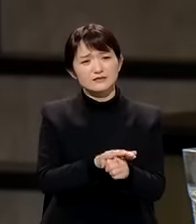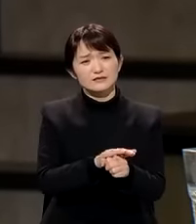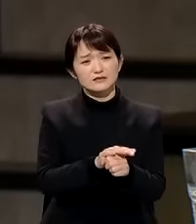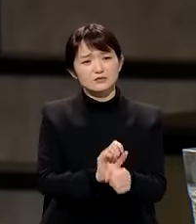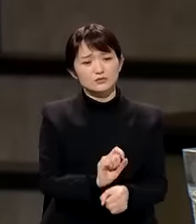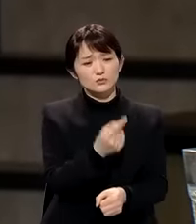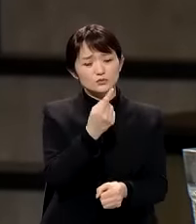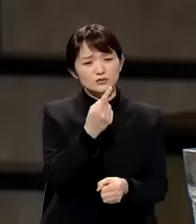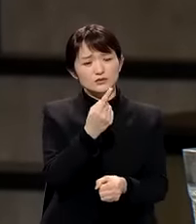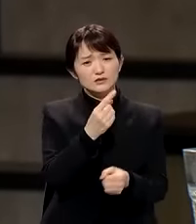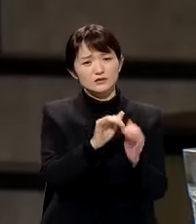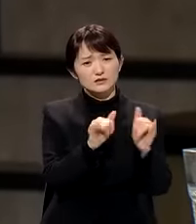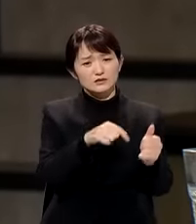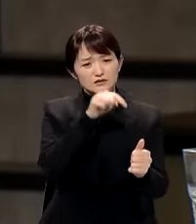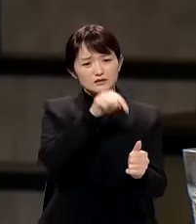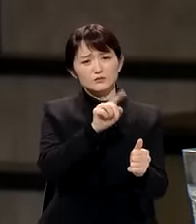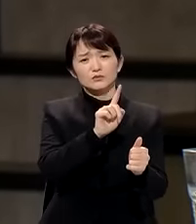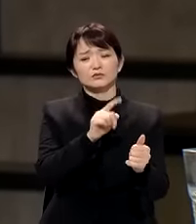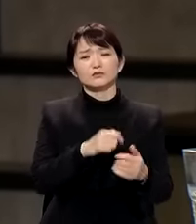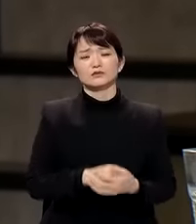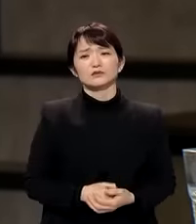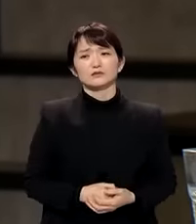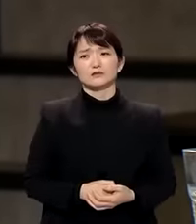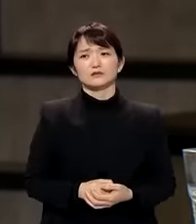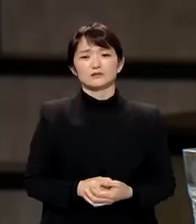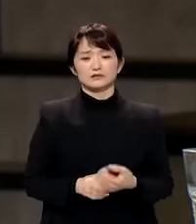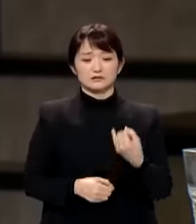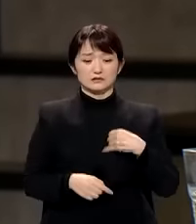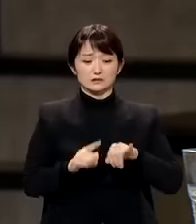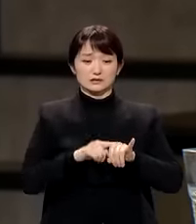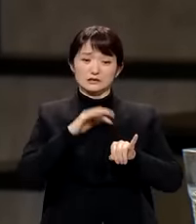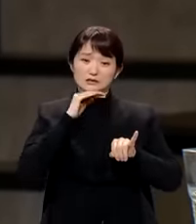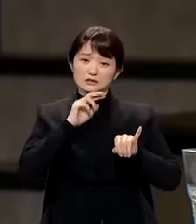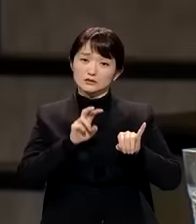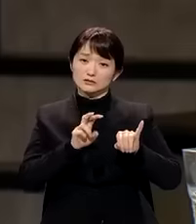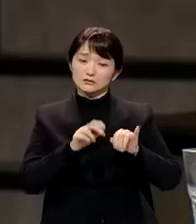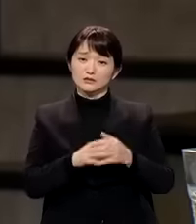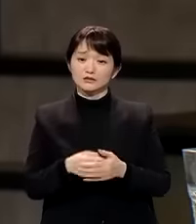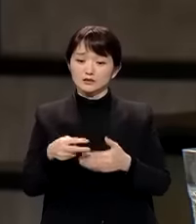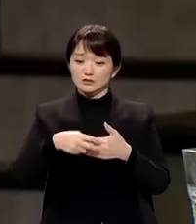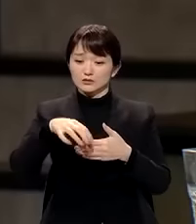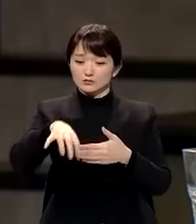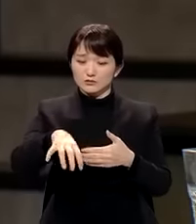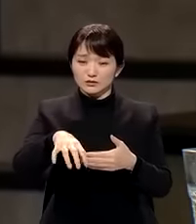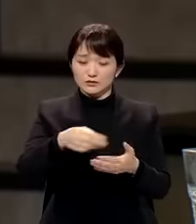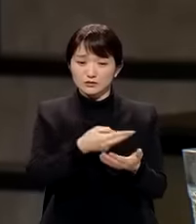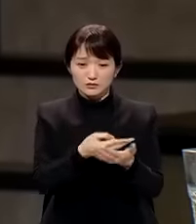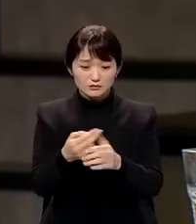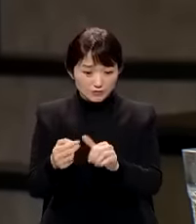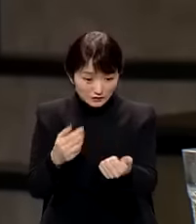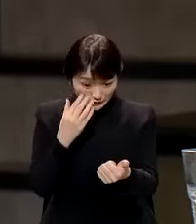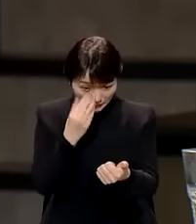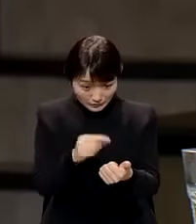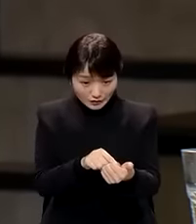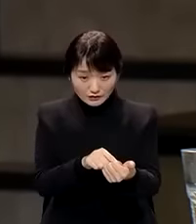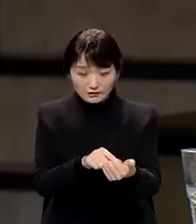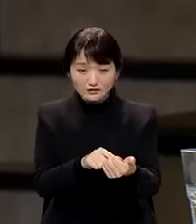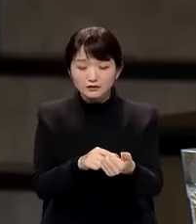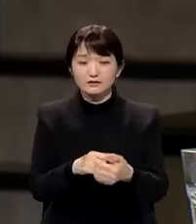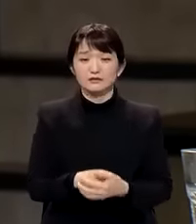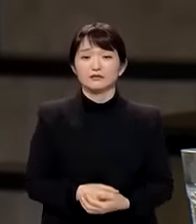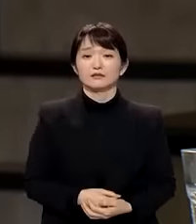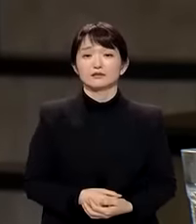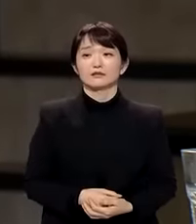그 당시에 이제이 그 여성 같은 경우는 고작 살이었습니다 그래서 이제 병원에서 어머니의 죽음을 확인하고 또 저런 문제가